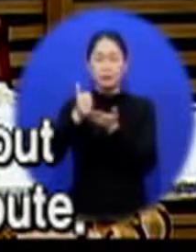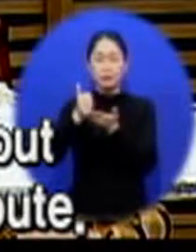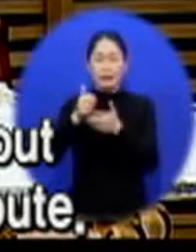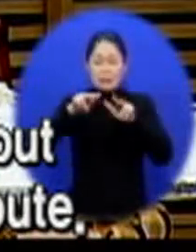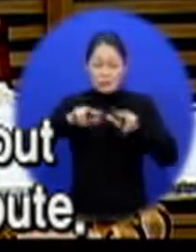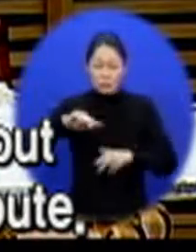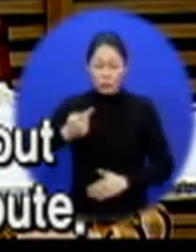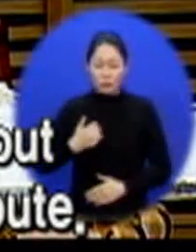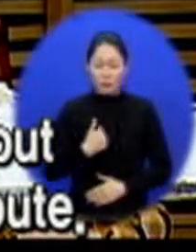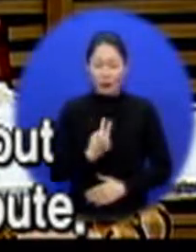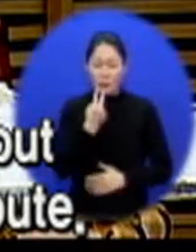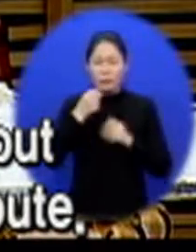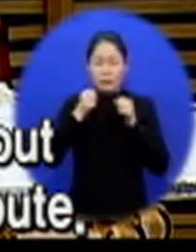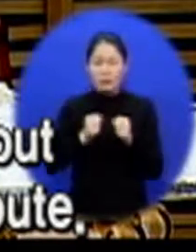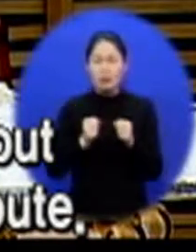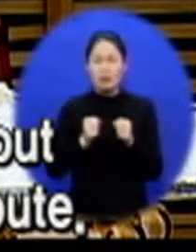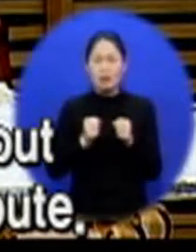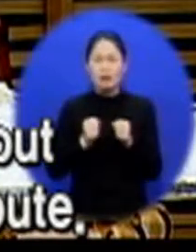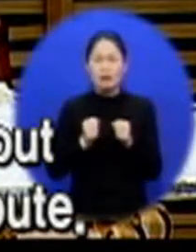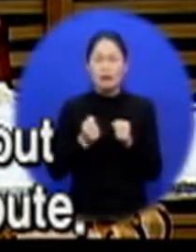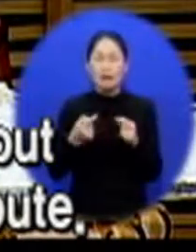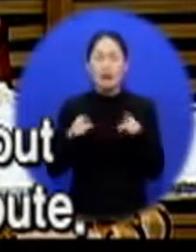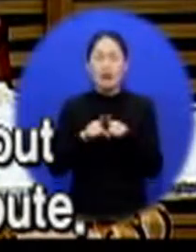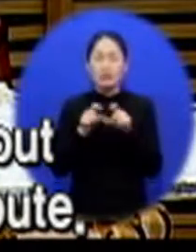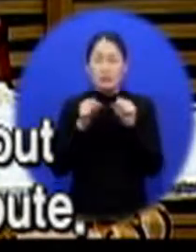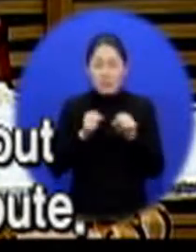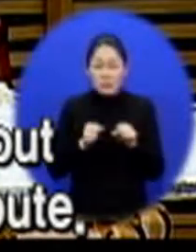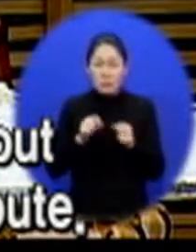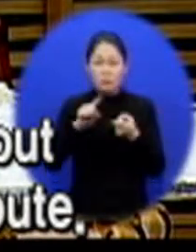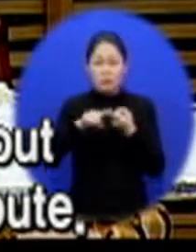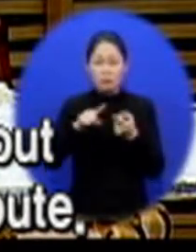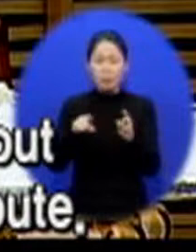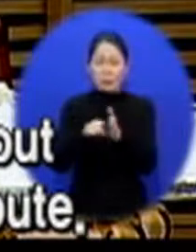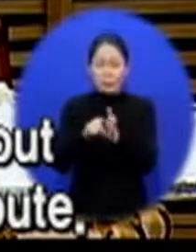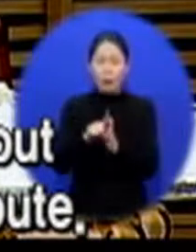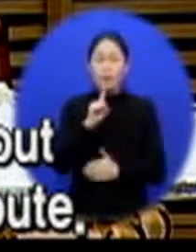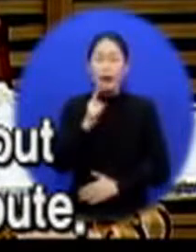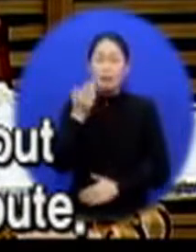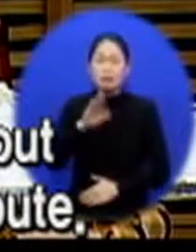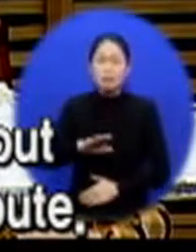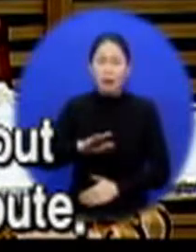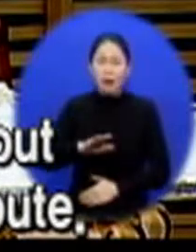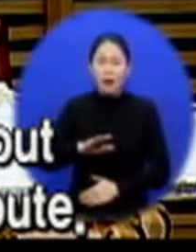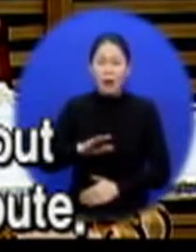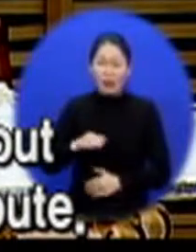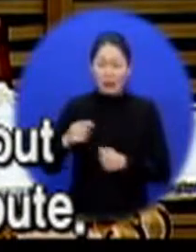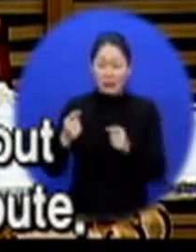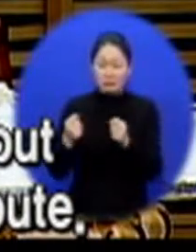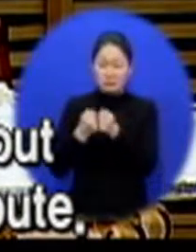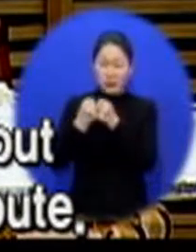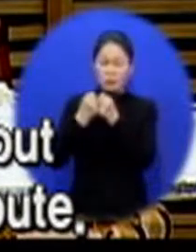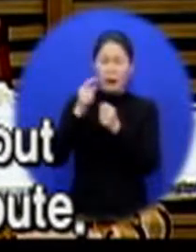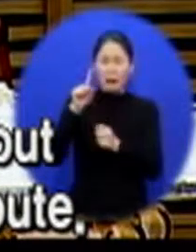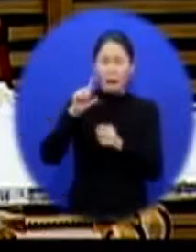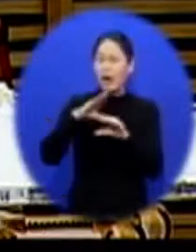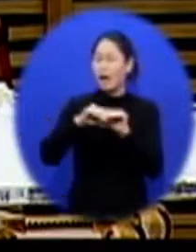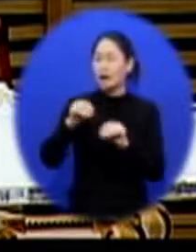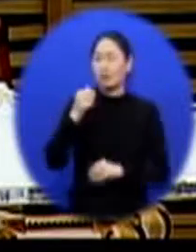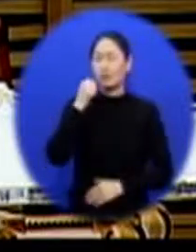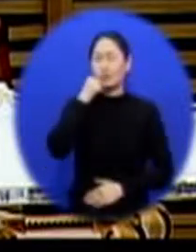지금도 나와 함께 계시다 그걸 믿는다고 하면서도 싸움 하나를 해결 못하는 거죠